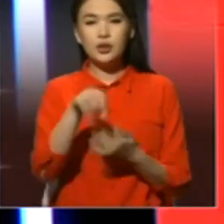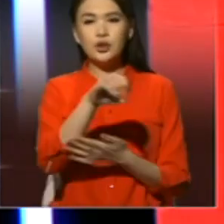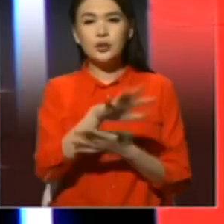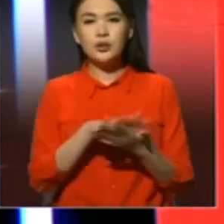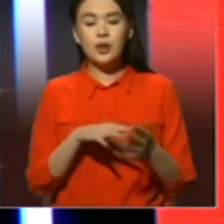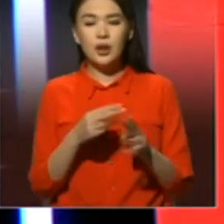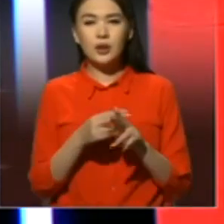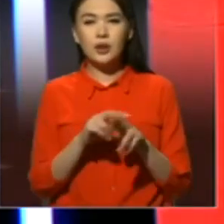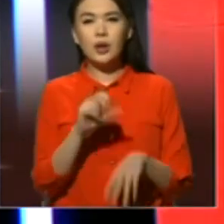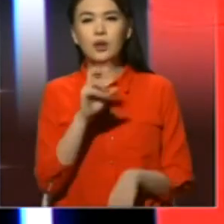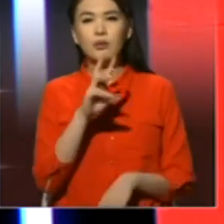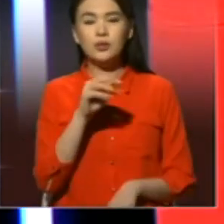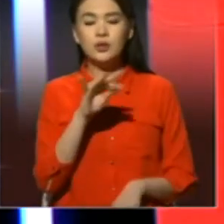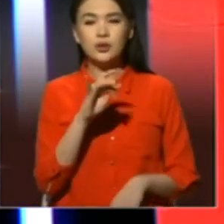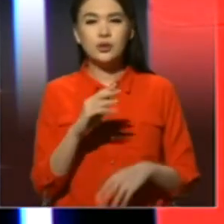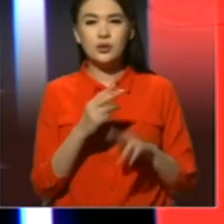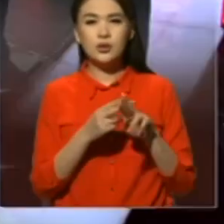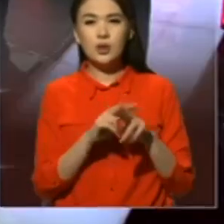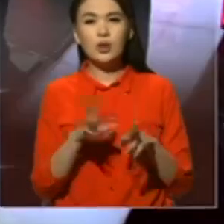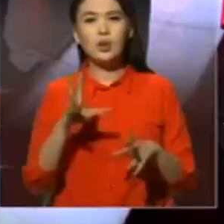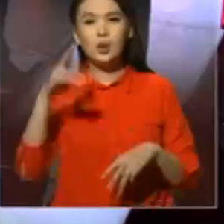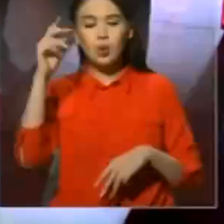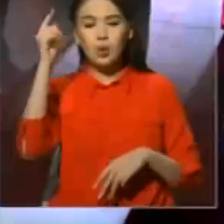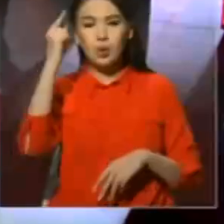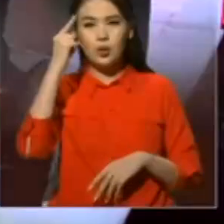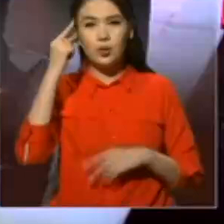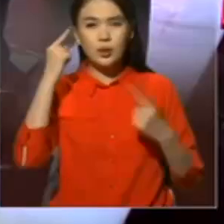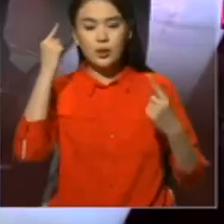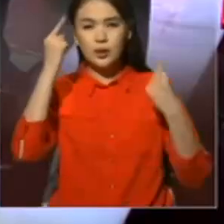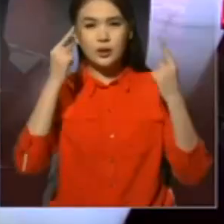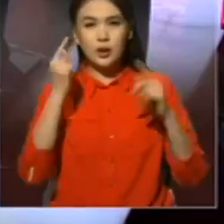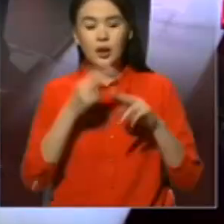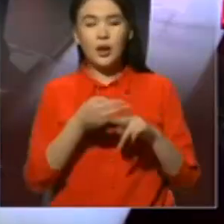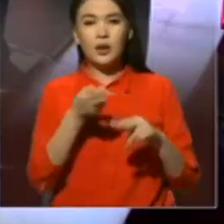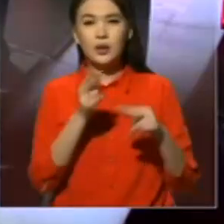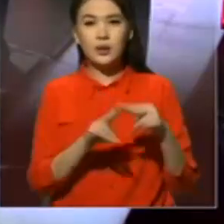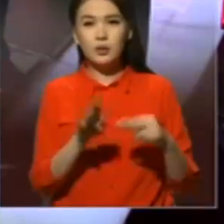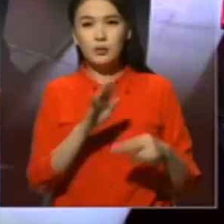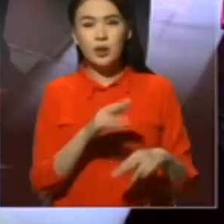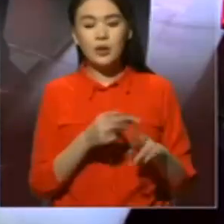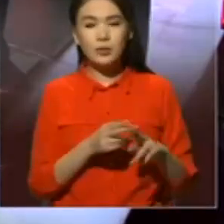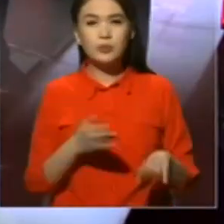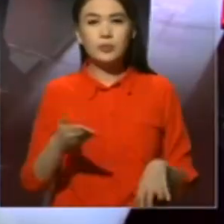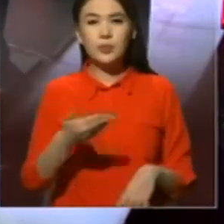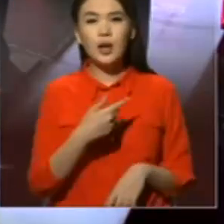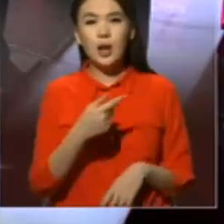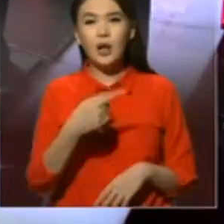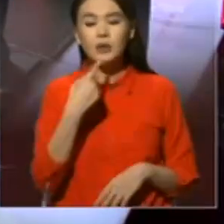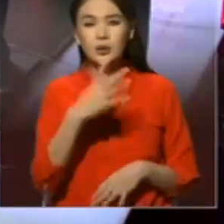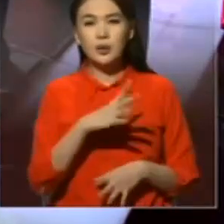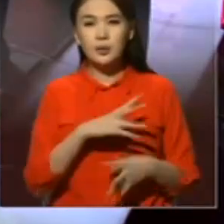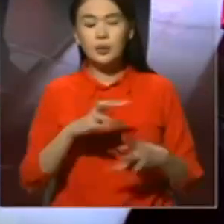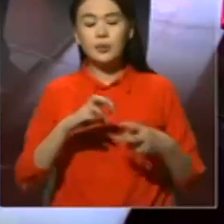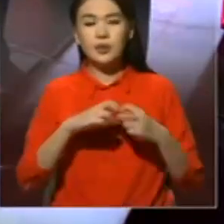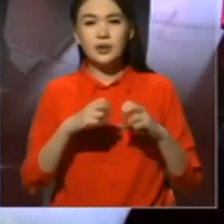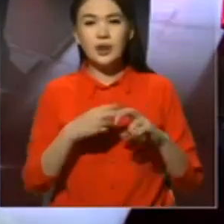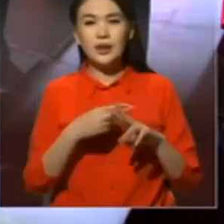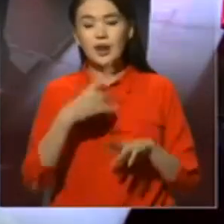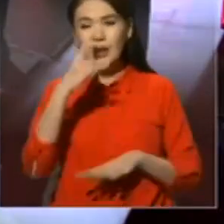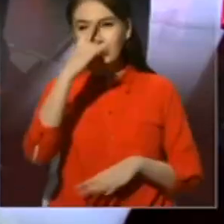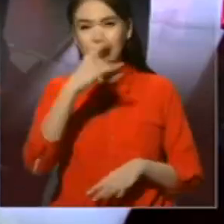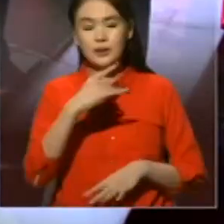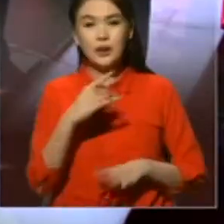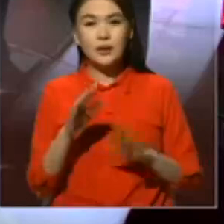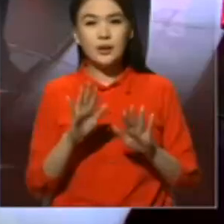жаңа Ақпаржан мырза, ойын аяқталмай қалды дедіңіз ғой. Иә, мен айтып кететін мәселе, мысалы, біз Қазақстанда ғана